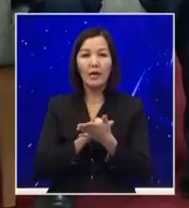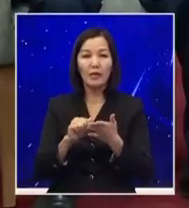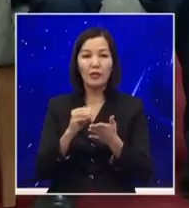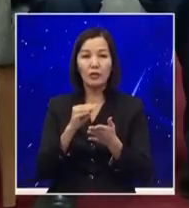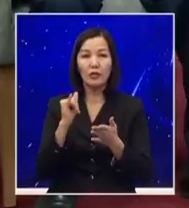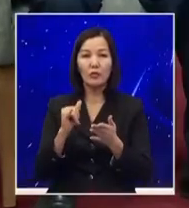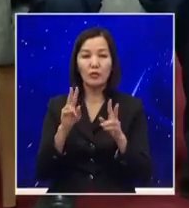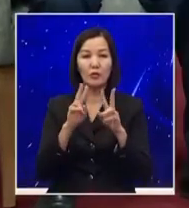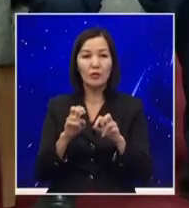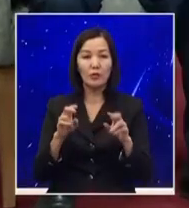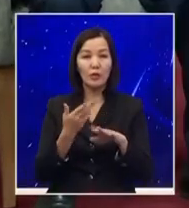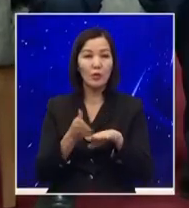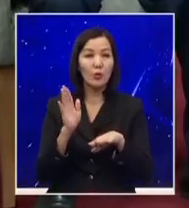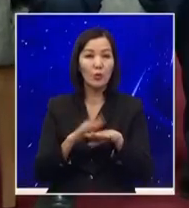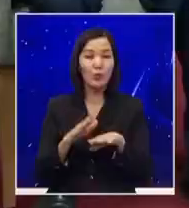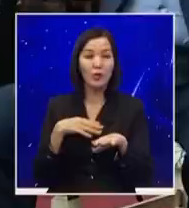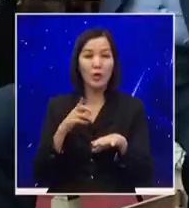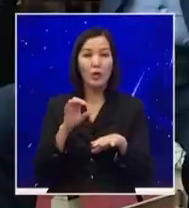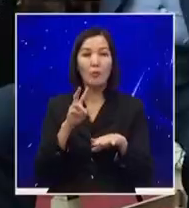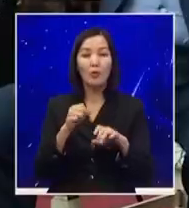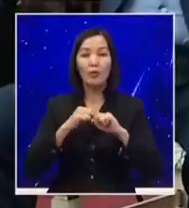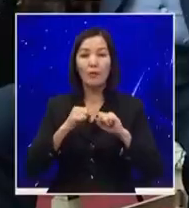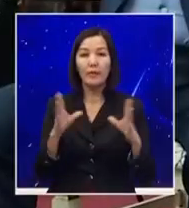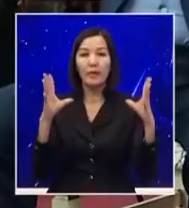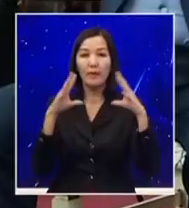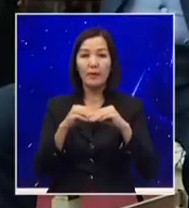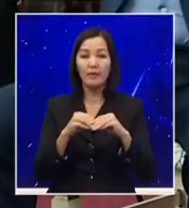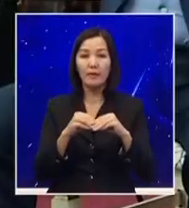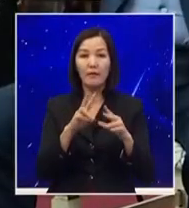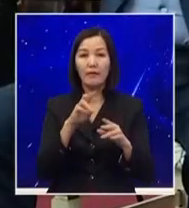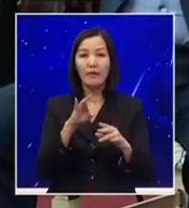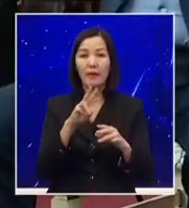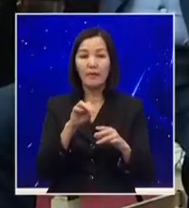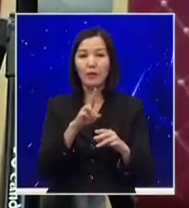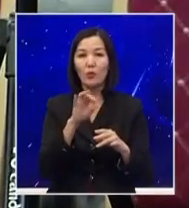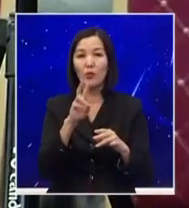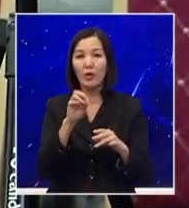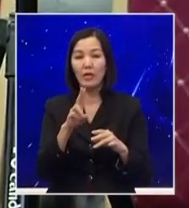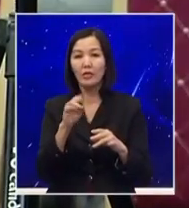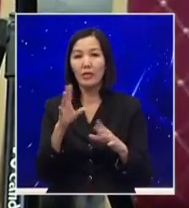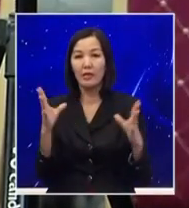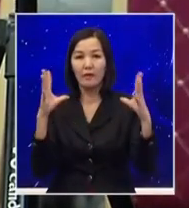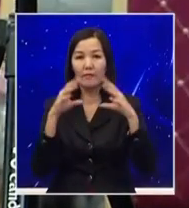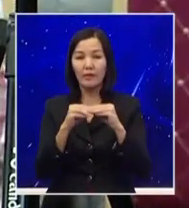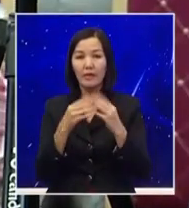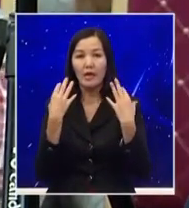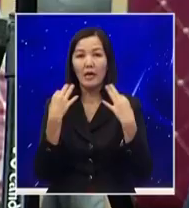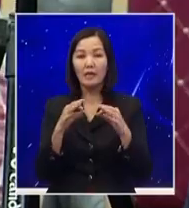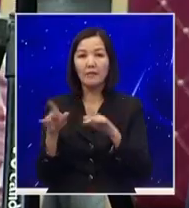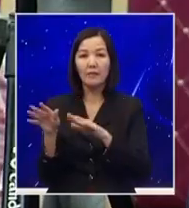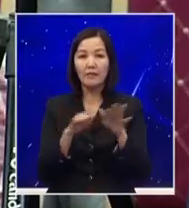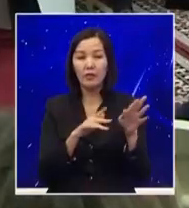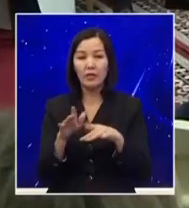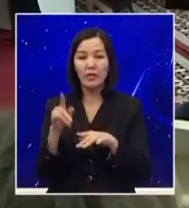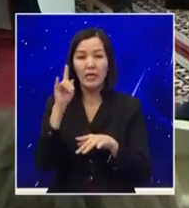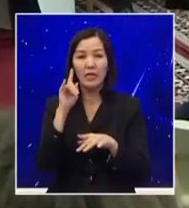не сыскать. А ведь Бурыбай Батыр в свое время, объединив племена найманов, кондратов и жалаиров, возглавил освободительное движение